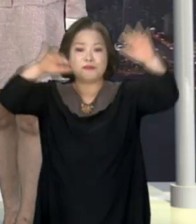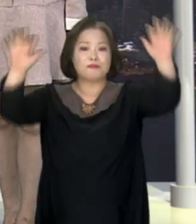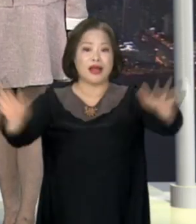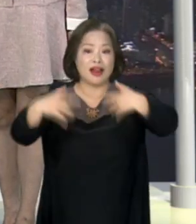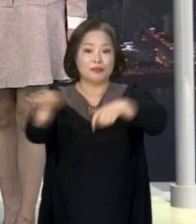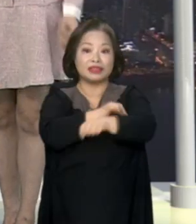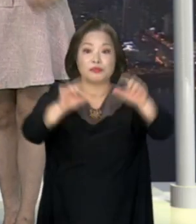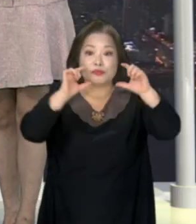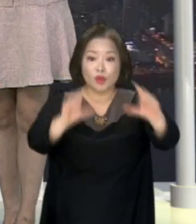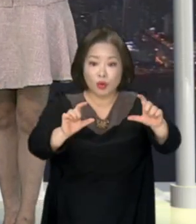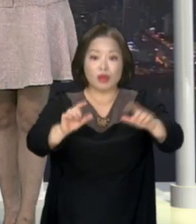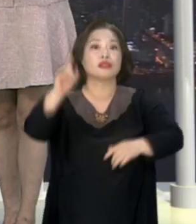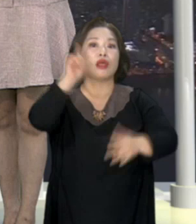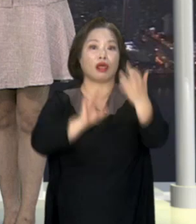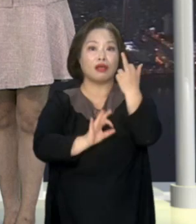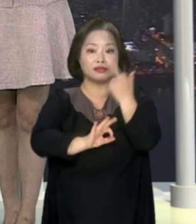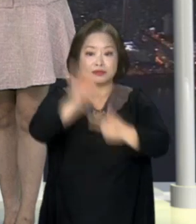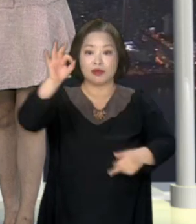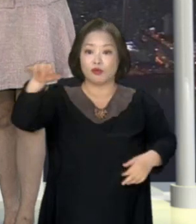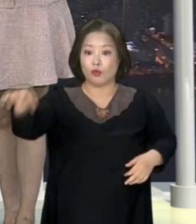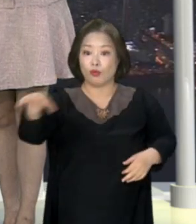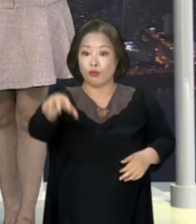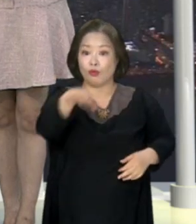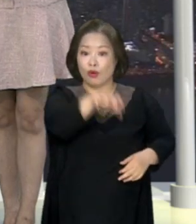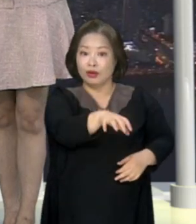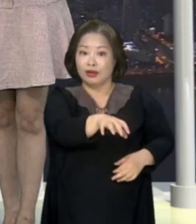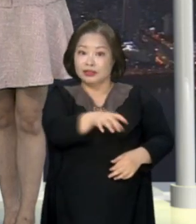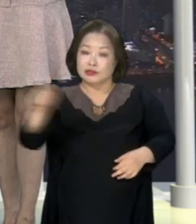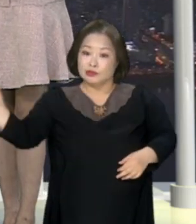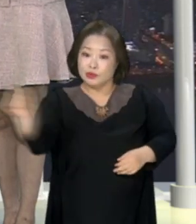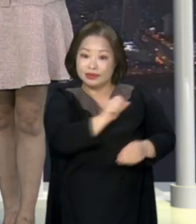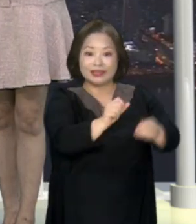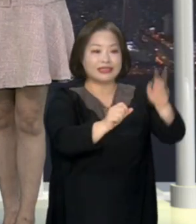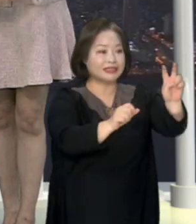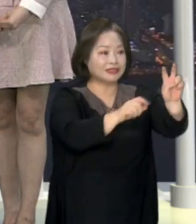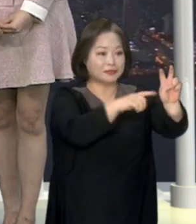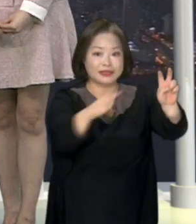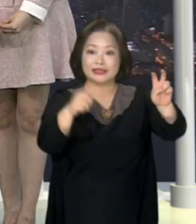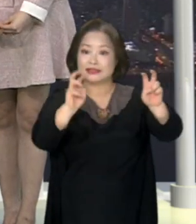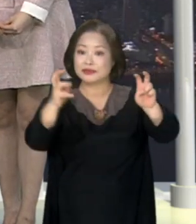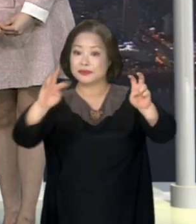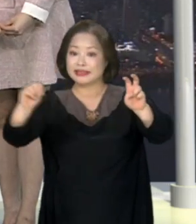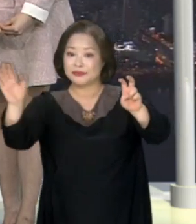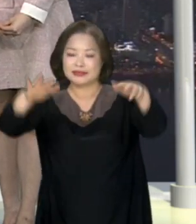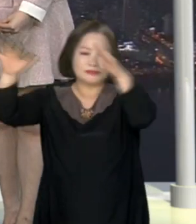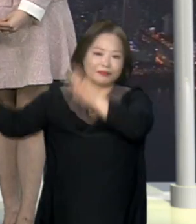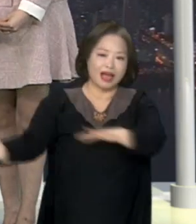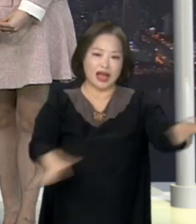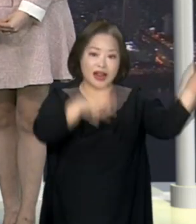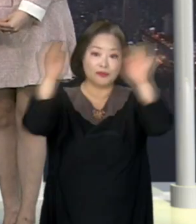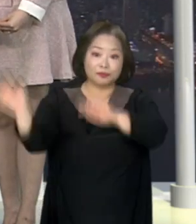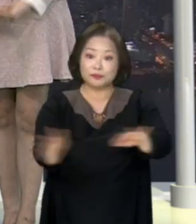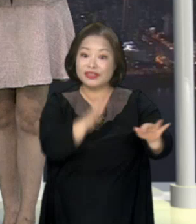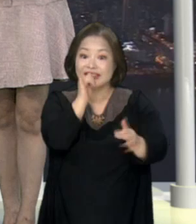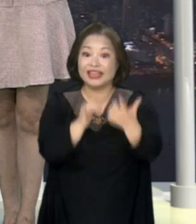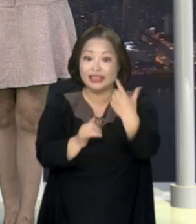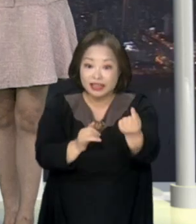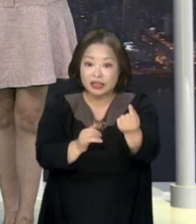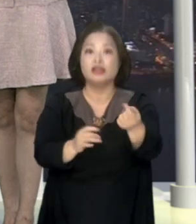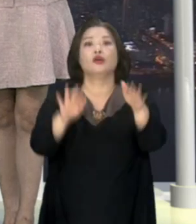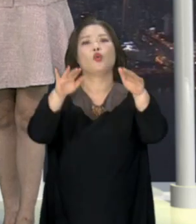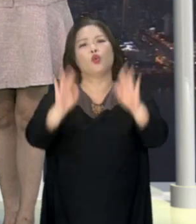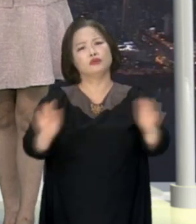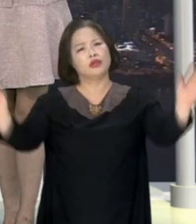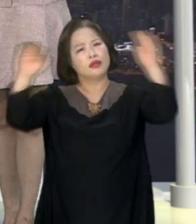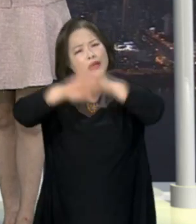중이고요 내일 오전까지 곳곳으로 초속 20에서 30m 안팎에 태풍급 돌풍이 불겠습니다 그리고